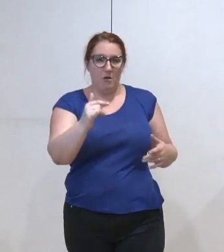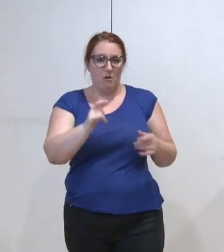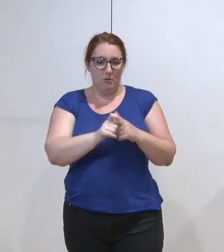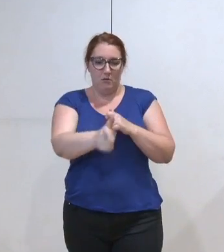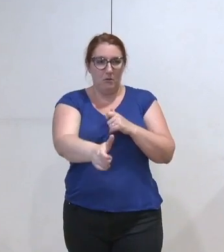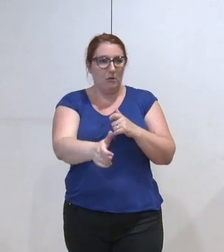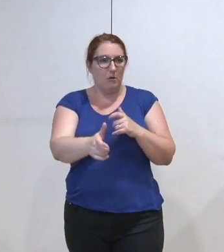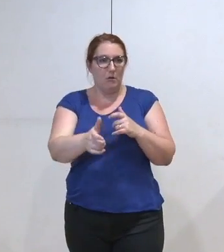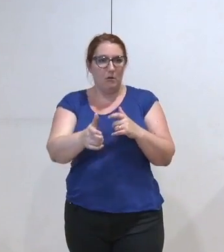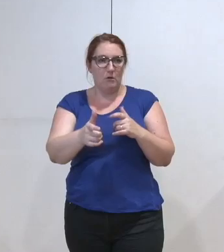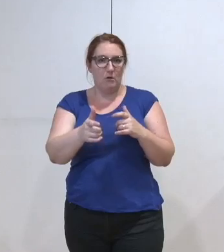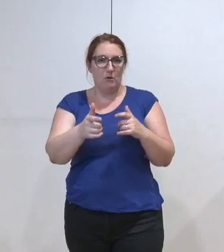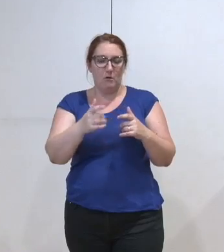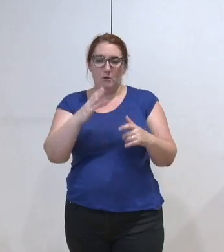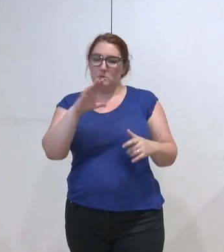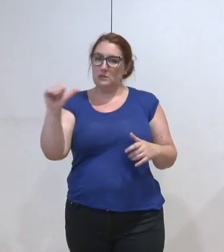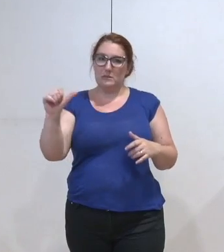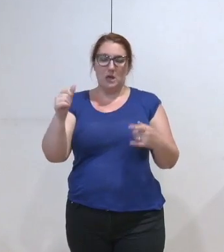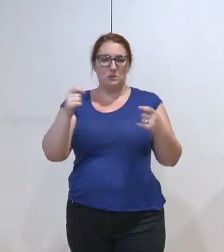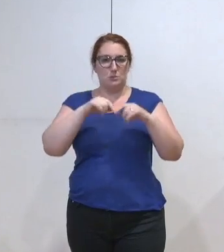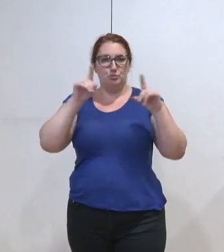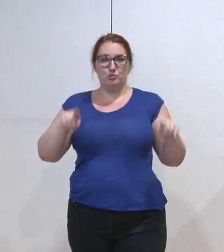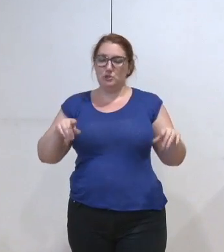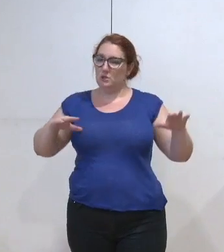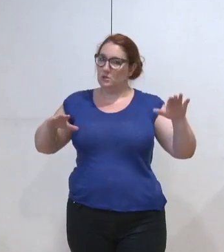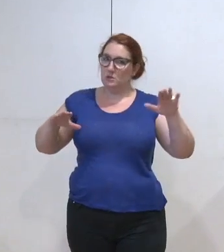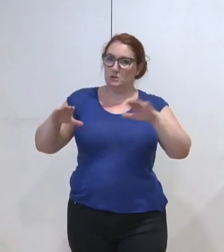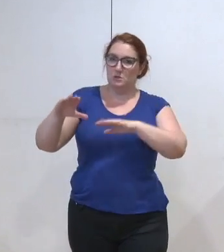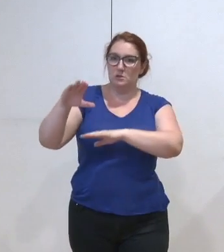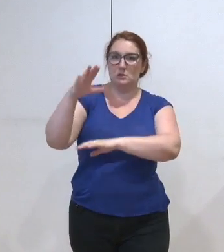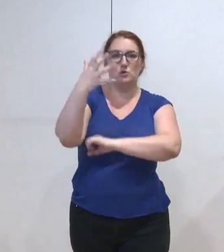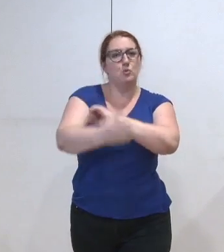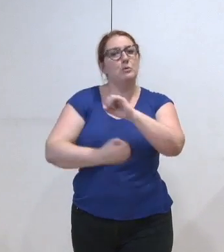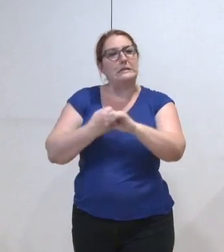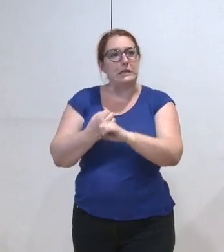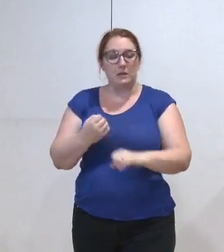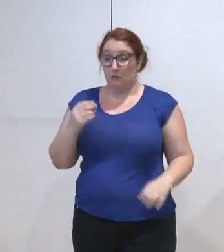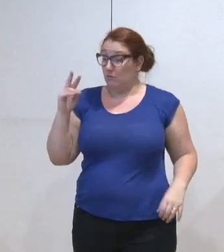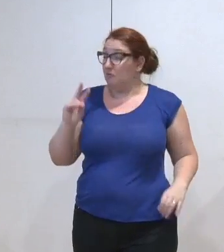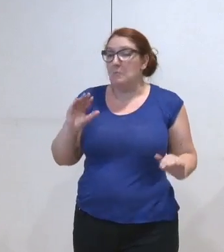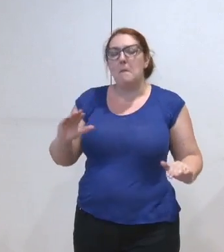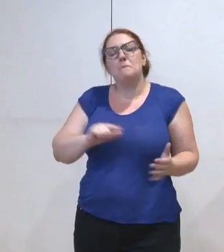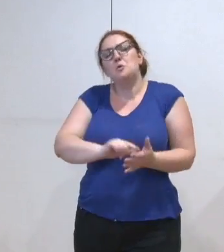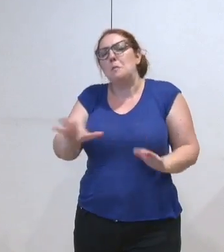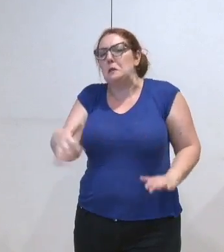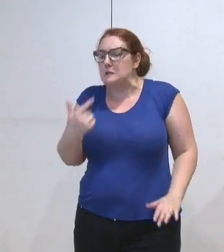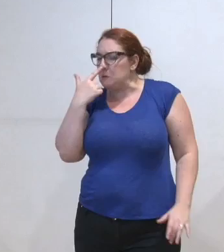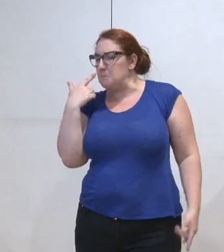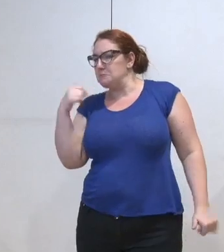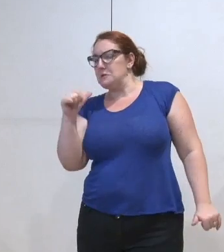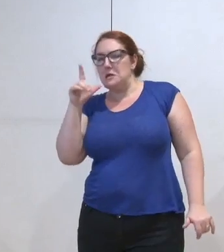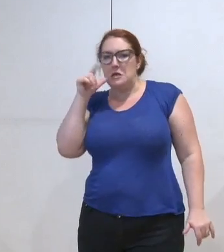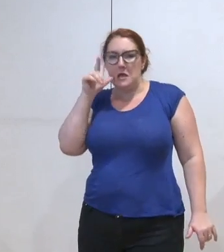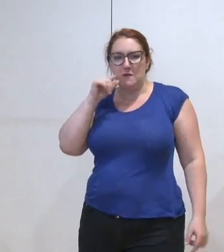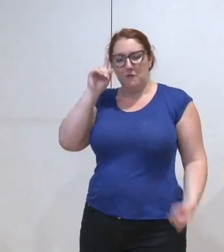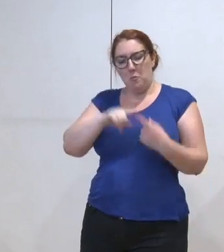progression depuis des années même si nous notons un effort en 2015 pour stabiliser la subvention de